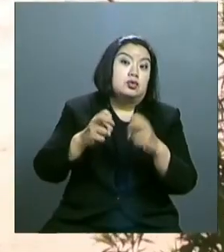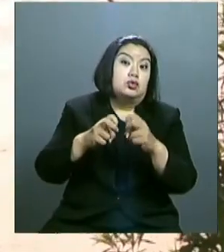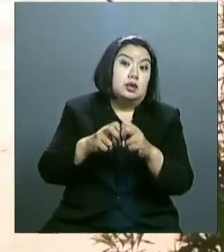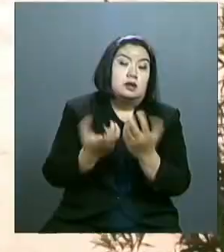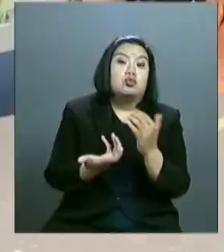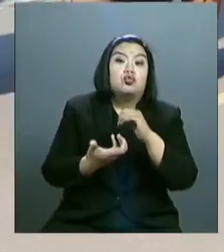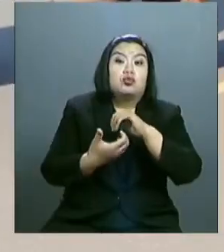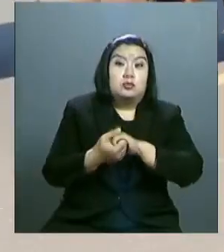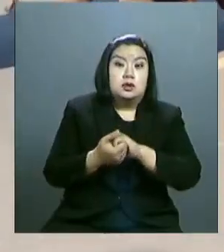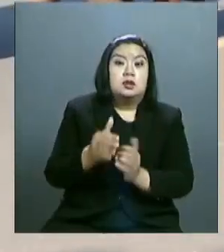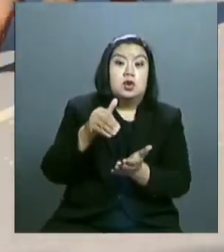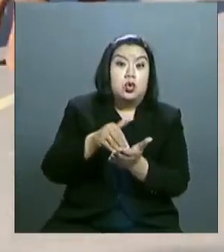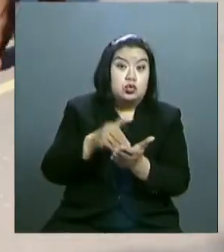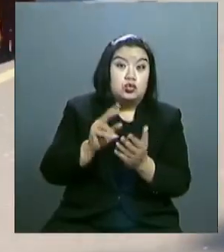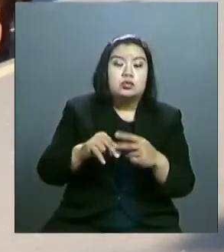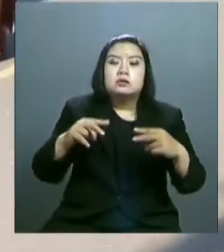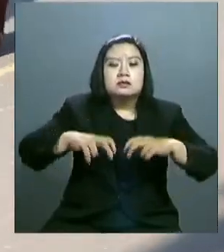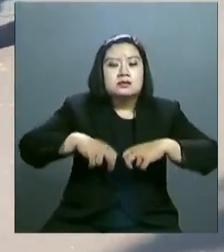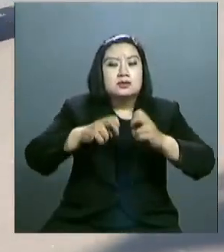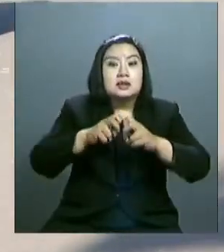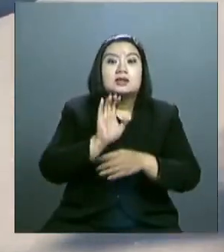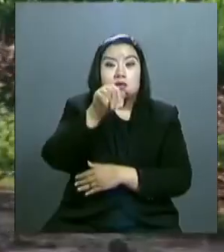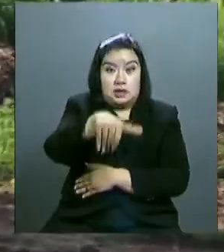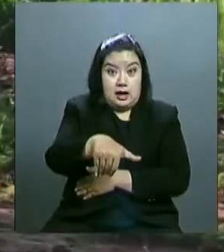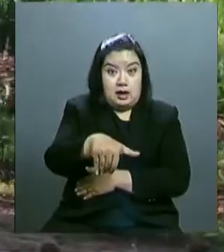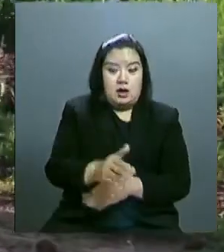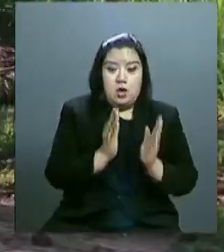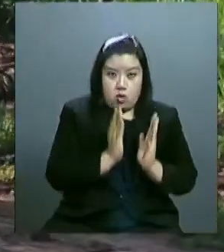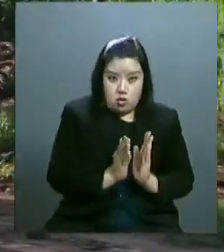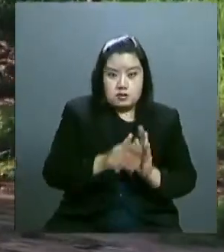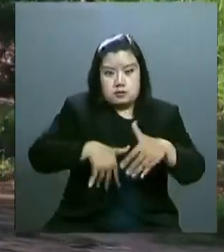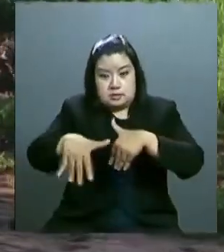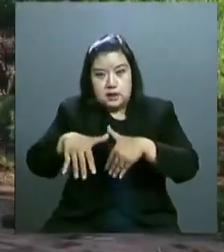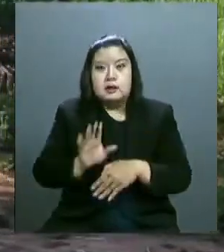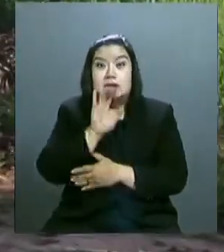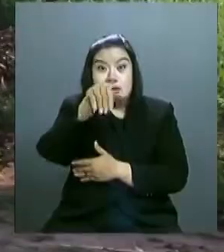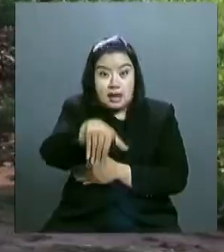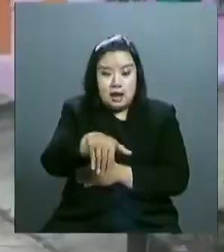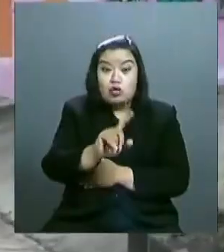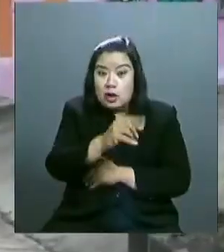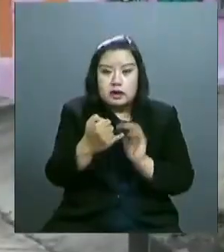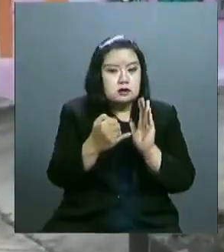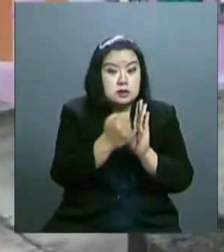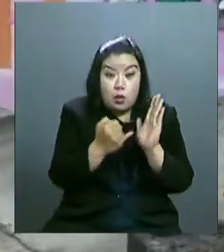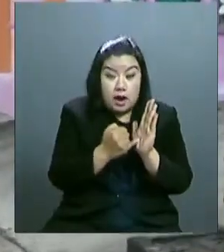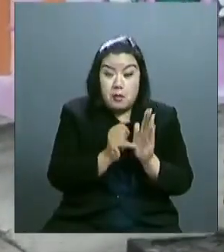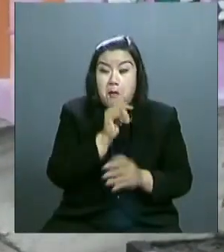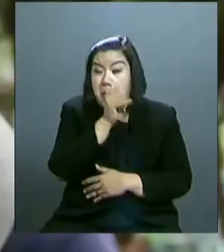ชศึกษาจังหวัดสุรินทร์ทำให้ช้างและคนที่เคยเร่ร่อนตามถิ่นต่างๆกลับมาอยู่ร่วม